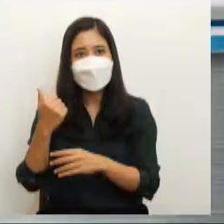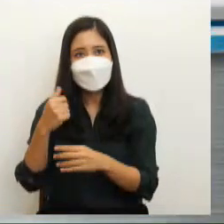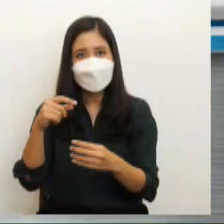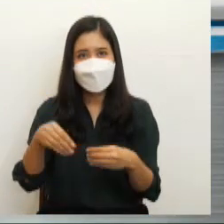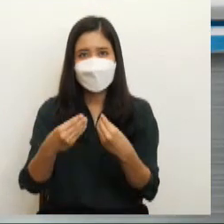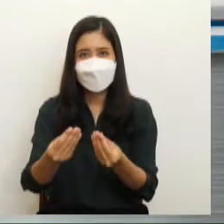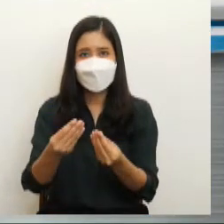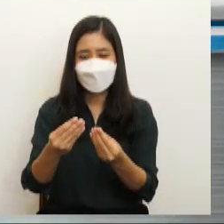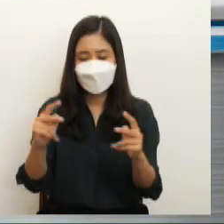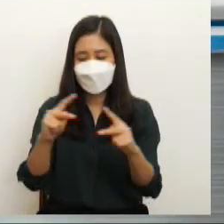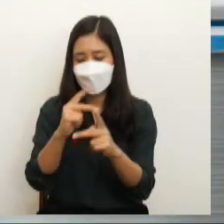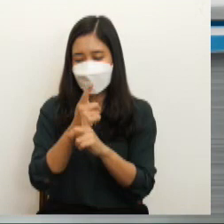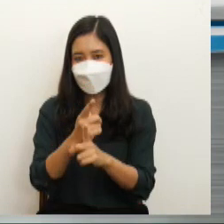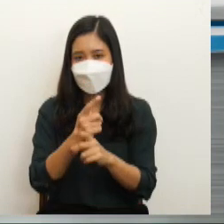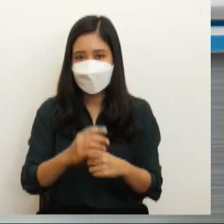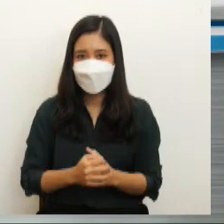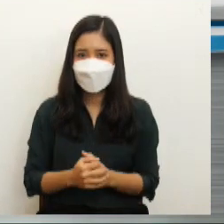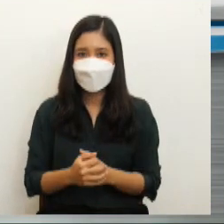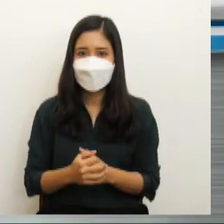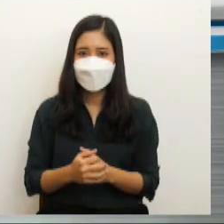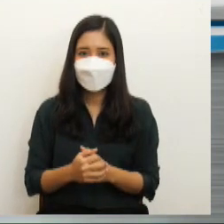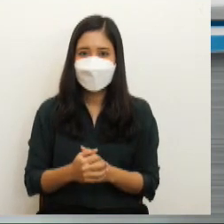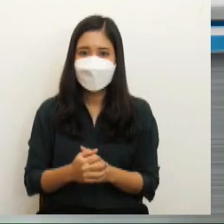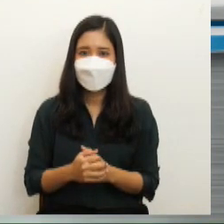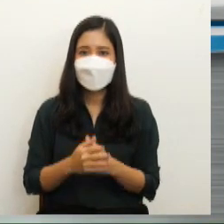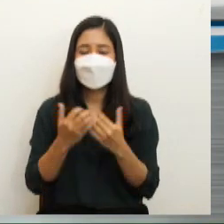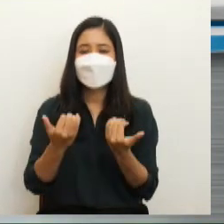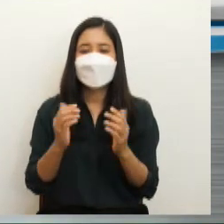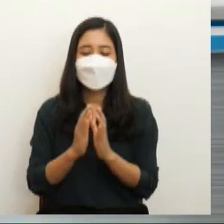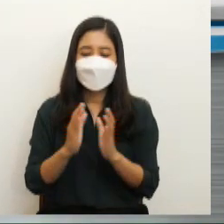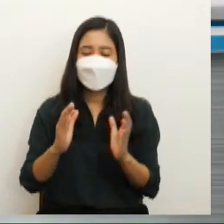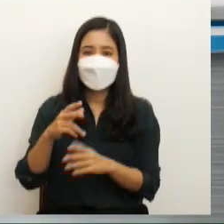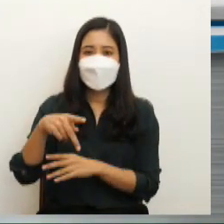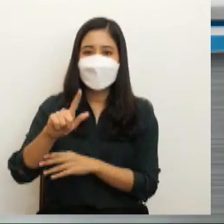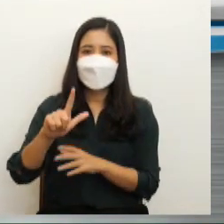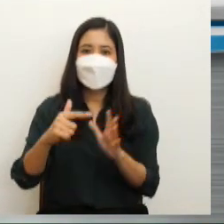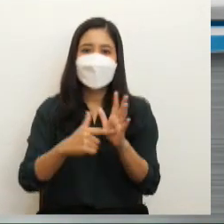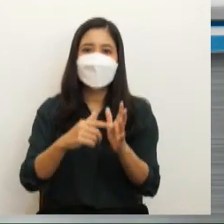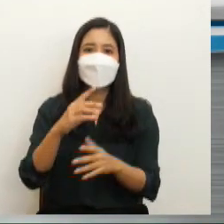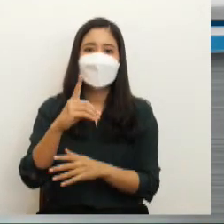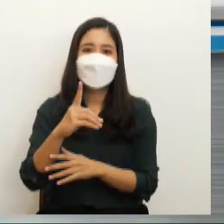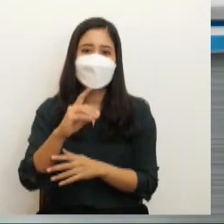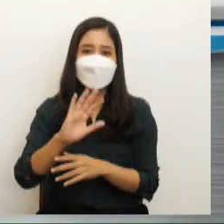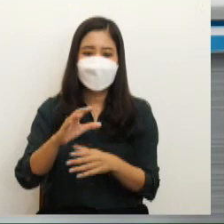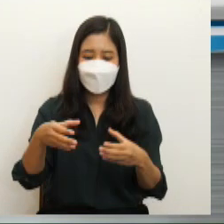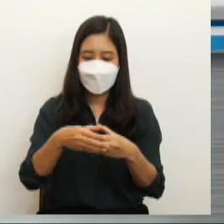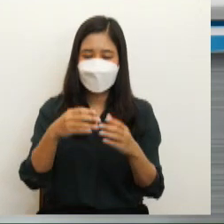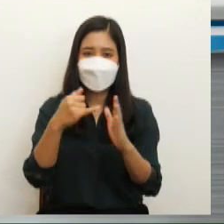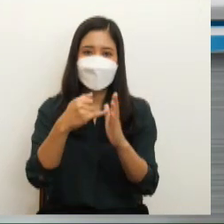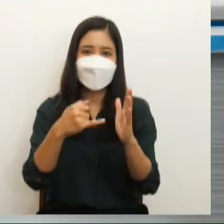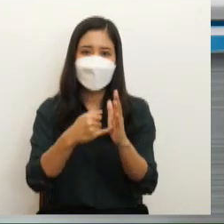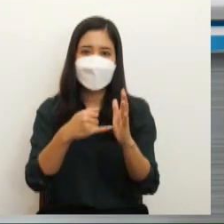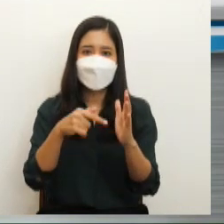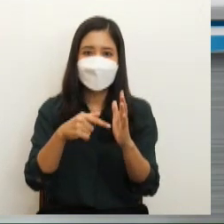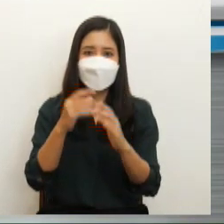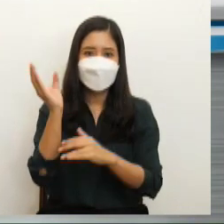ครับ ก็ขอบคุณท่านปลัดนะคะในส่วนของ10จังหวัดเนี่ยเราได้รับฟังจาก